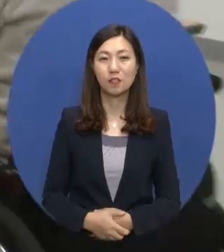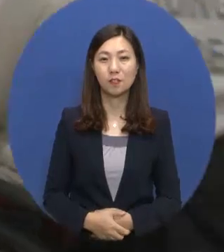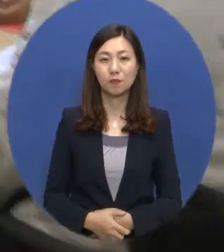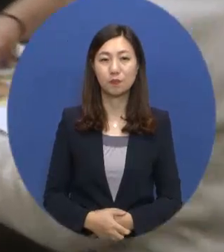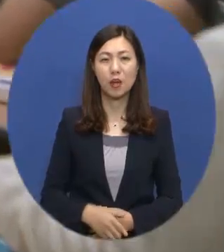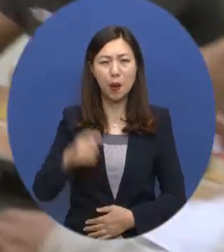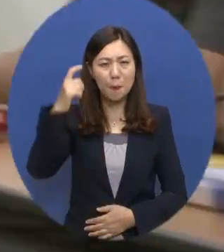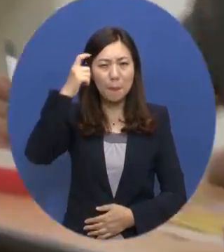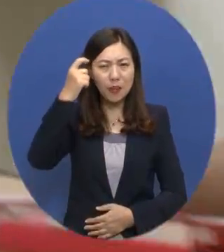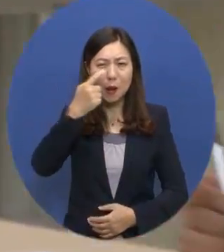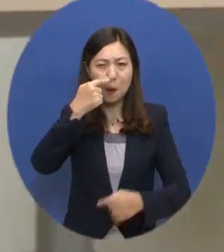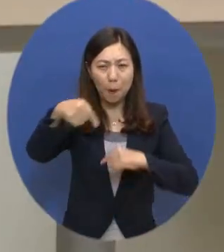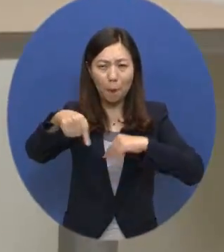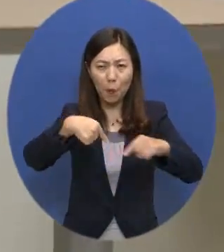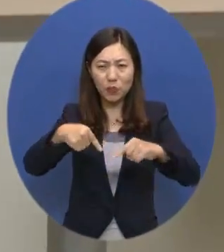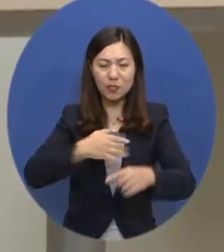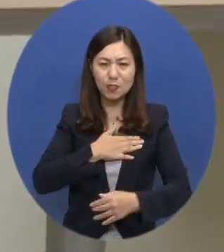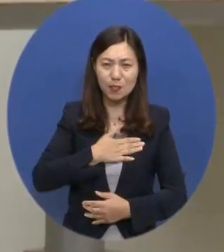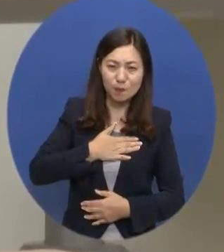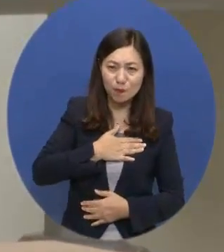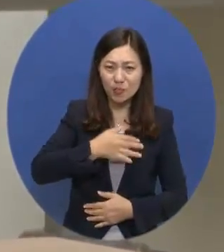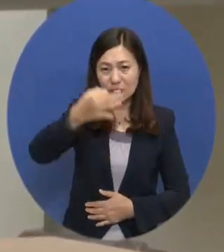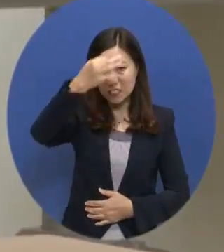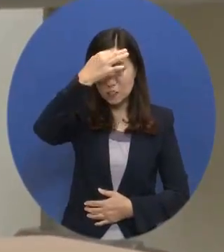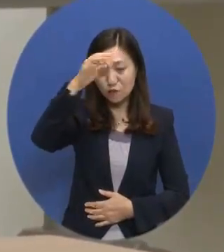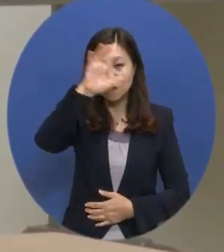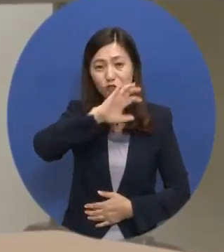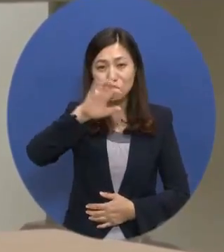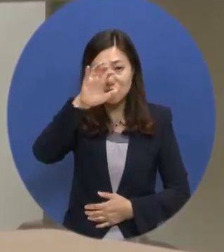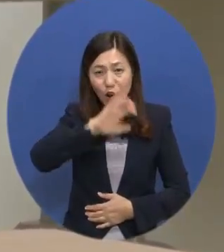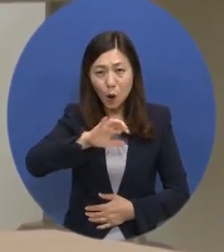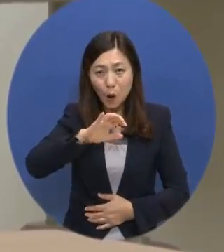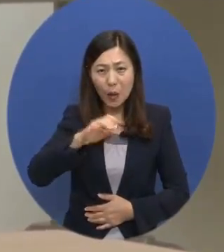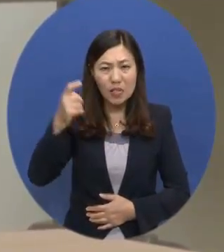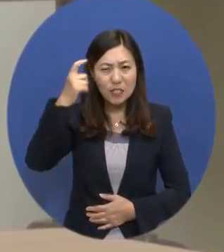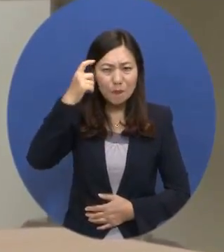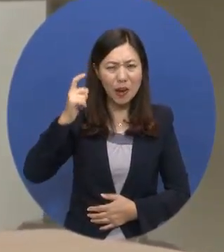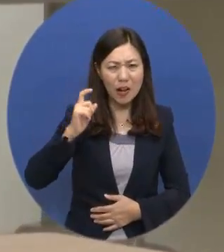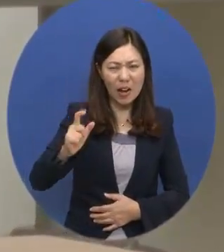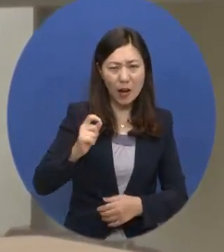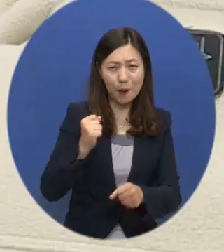멘탈 코치는 심리 기술 훈련, 멘탈 기술 훈련을 일컫는데요.